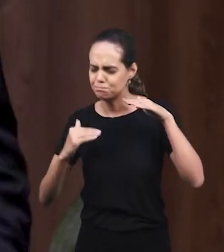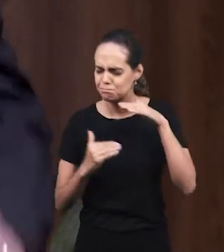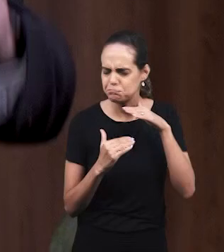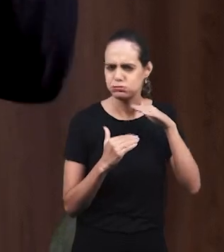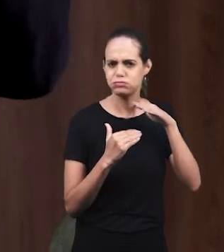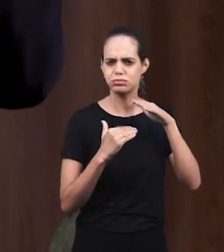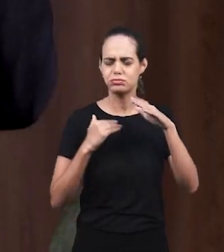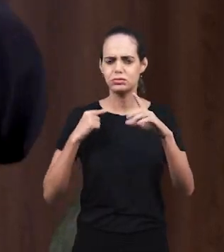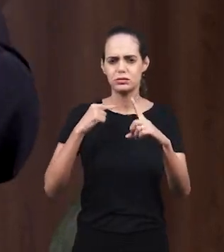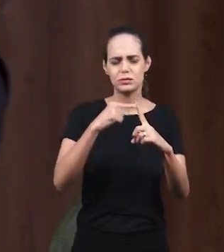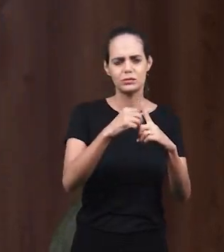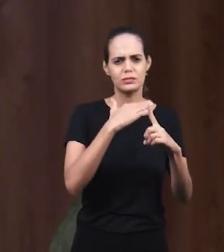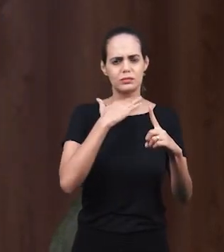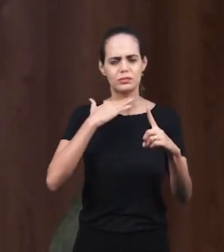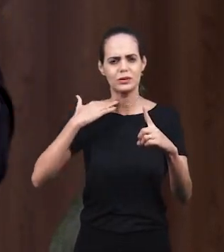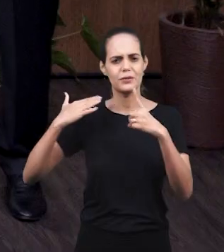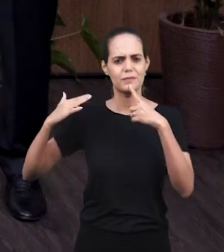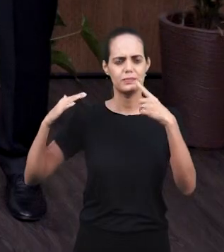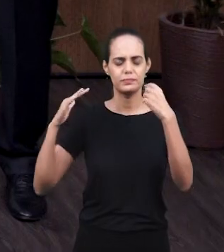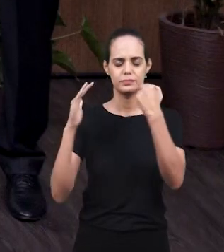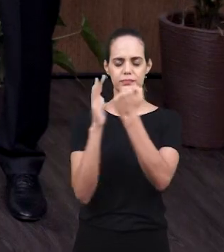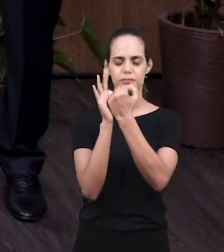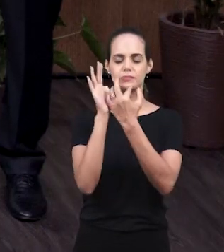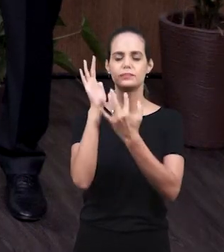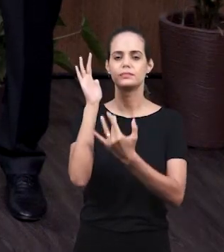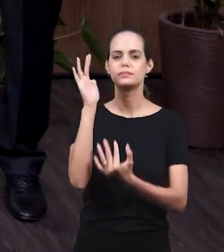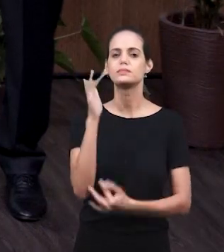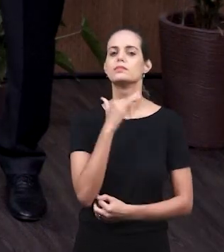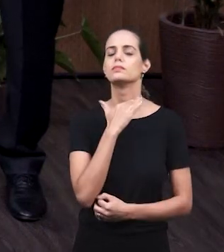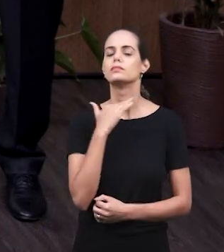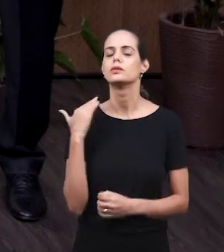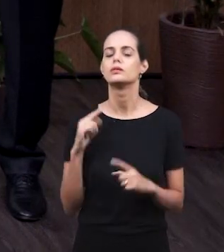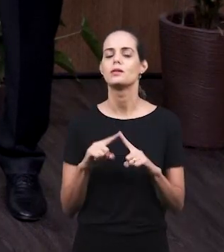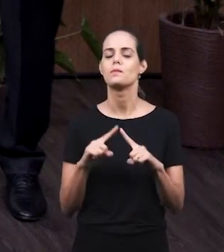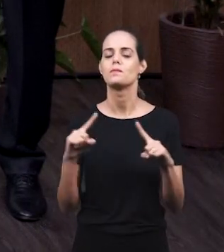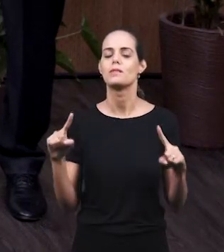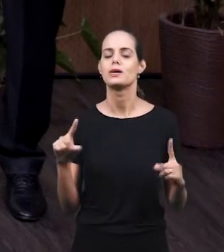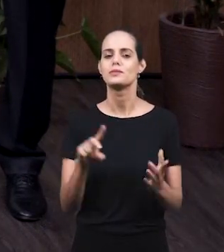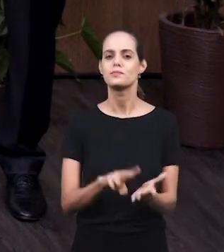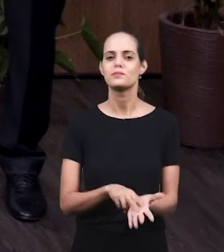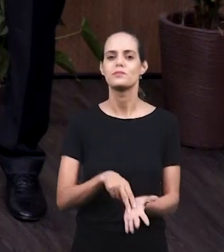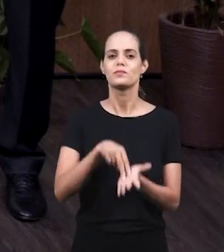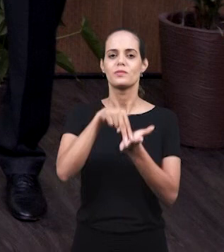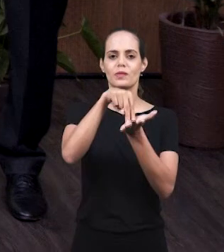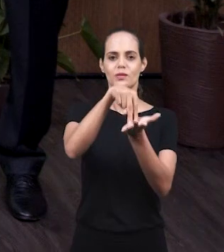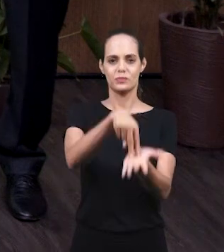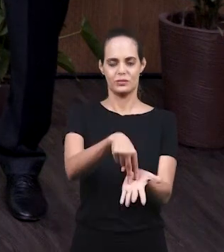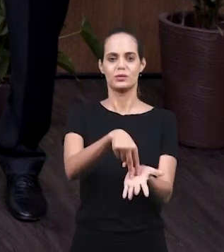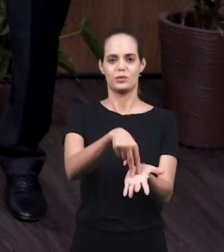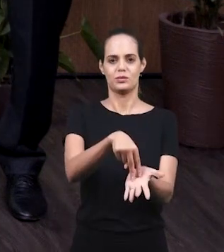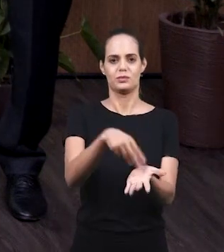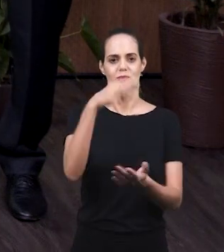croix, il est mort, il a versé son sang, il est mort, mais il est ressuscité au troisième jour.